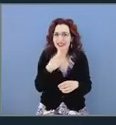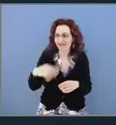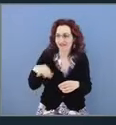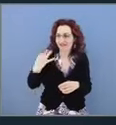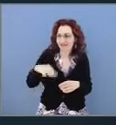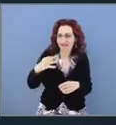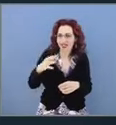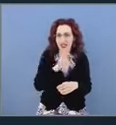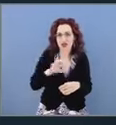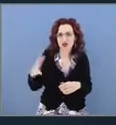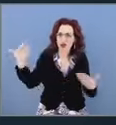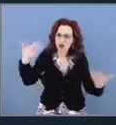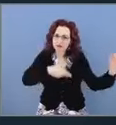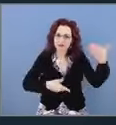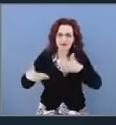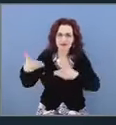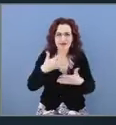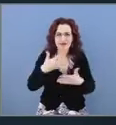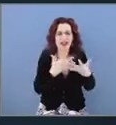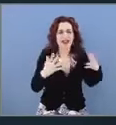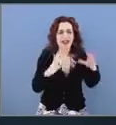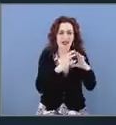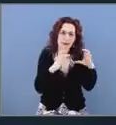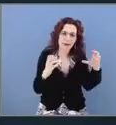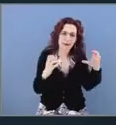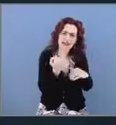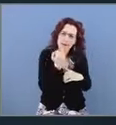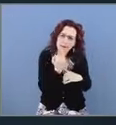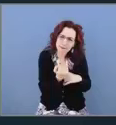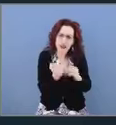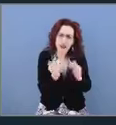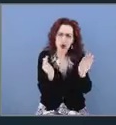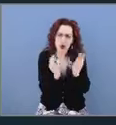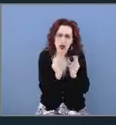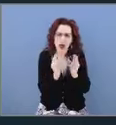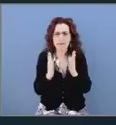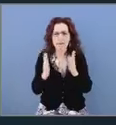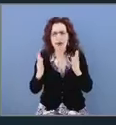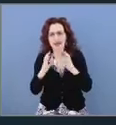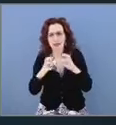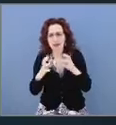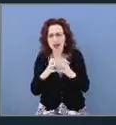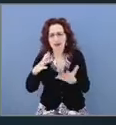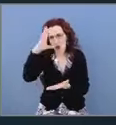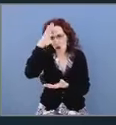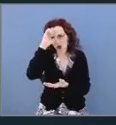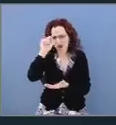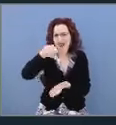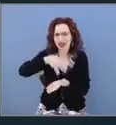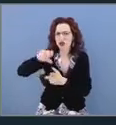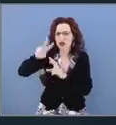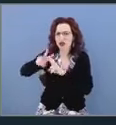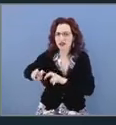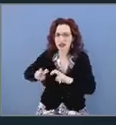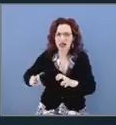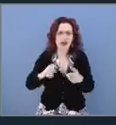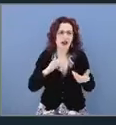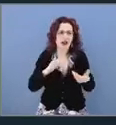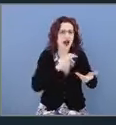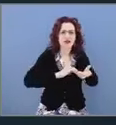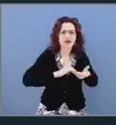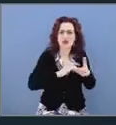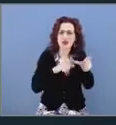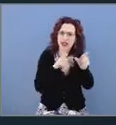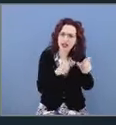medie imprese, università, centri di ricerca, associazioni di categoria, sindacati, enti locali,